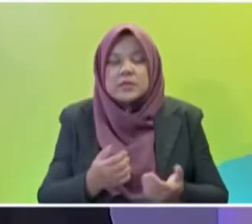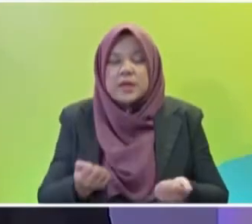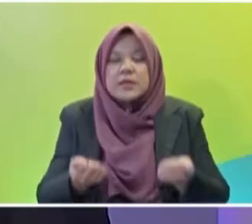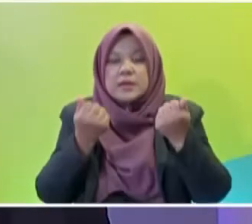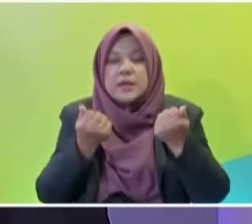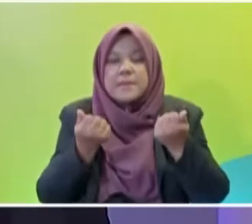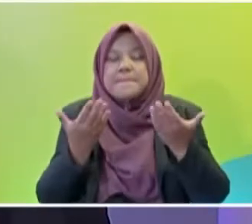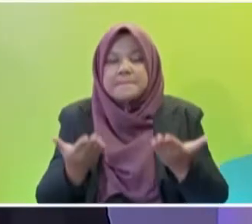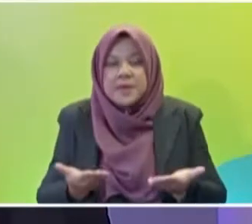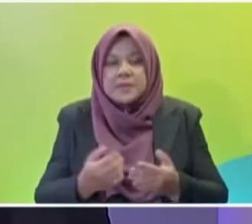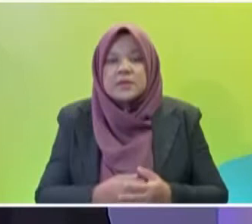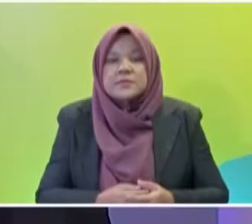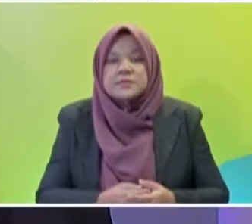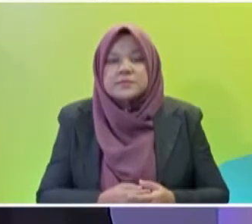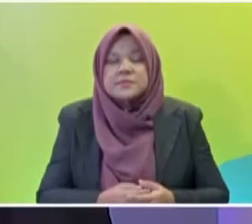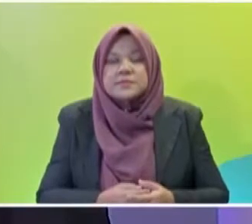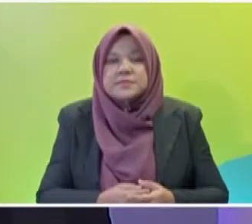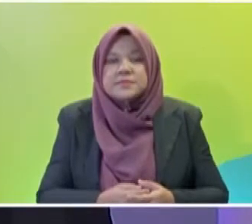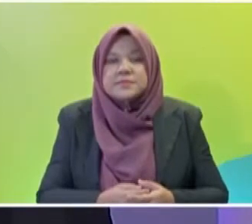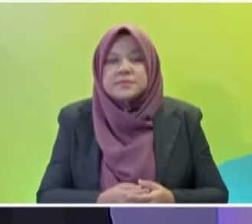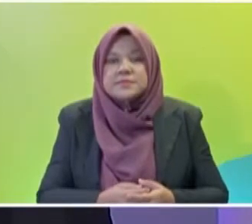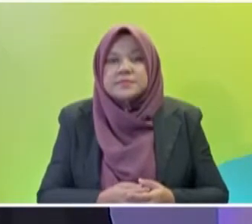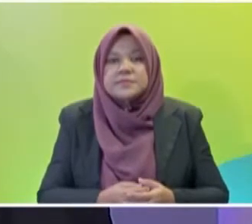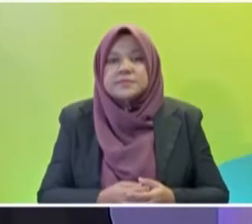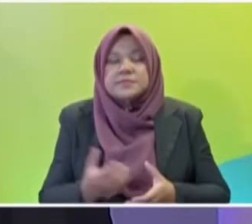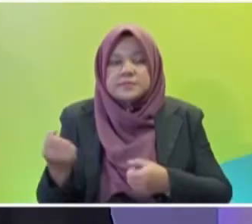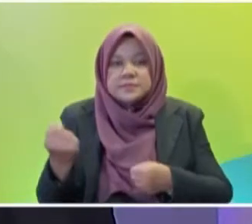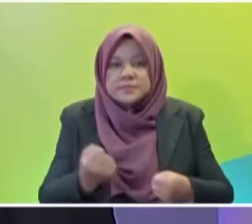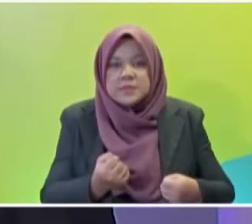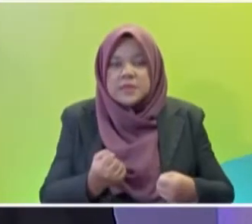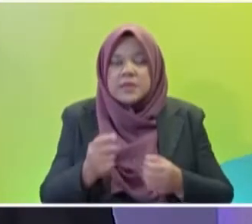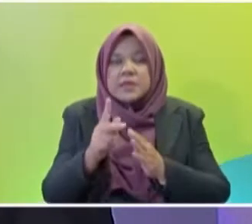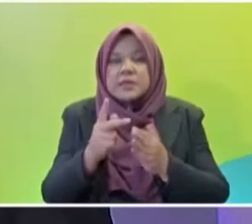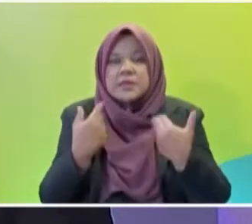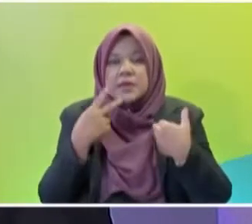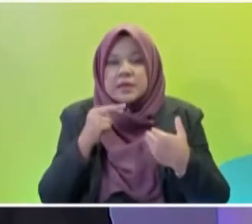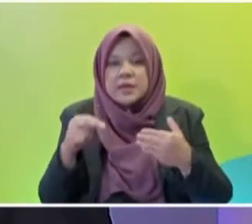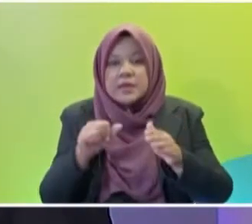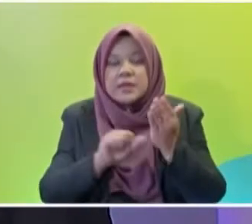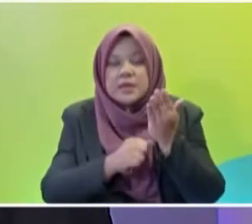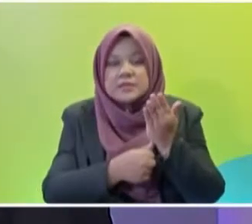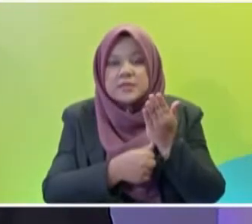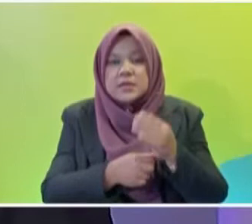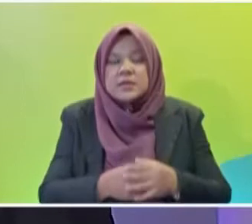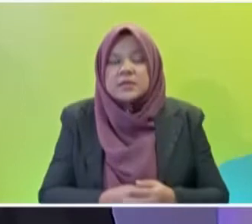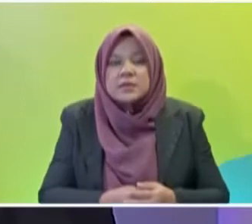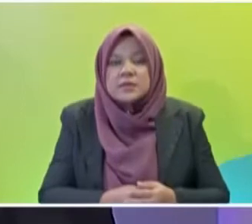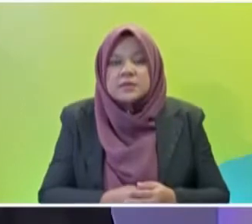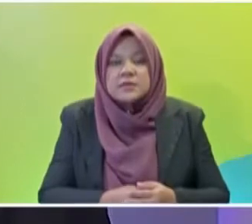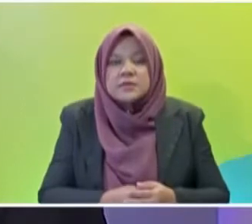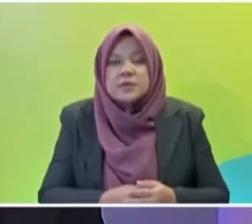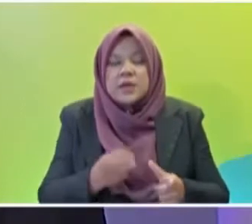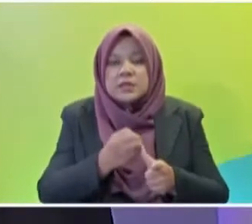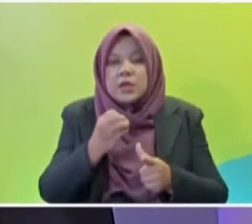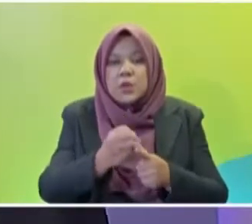beban. Alright. So kita nak tarik balik keadaan asal. So kita tarik balik dia punya injap tadi atau tuas